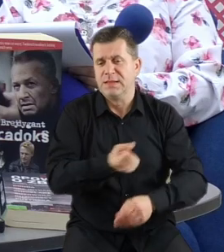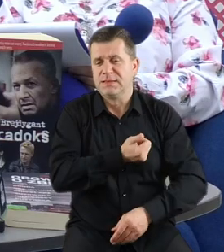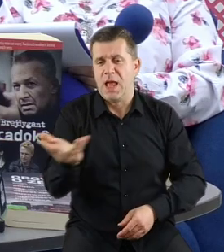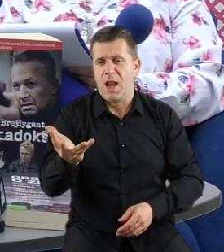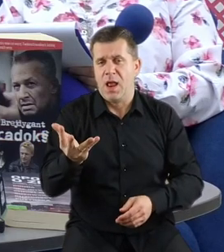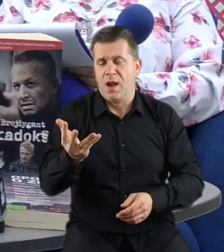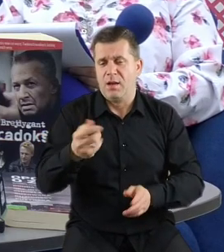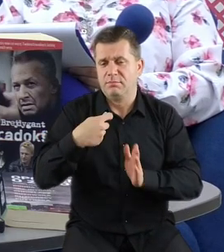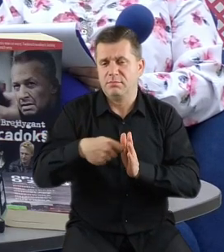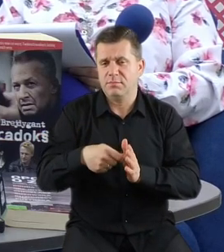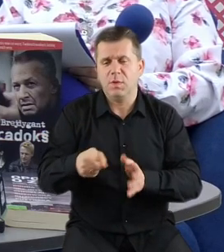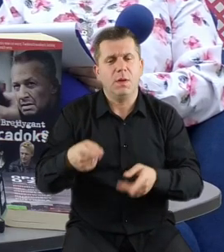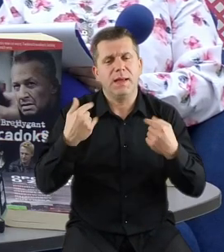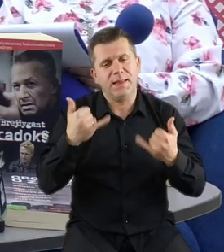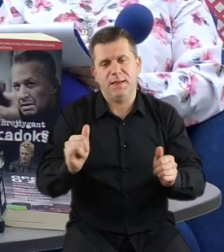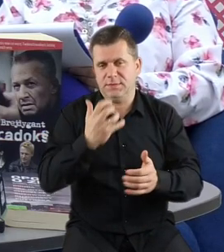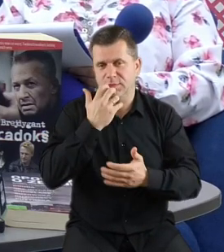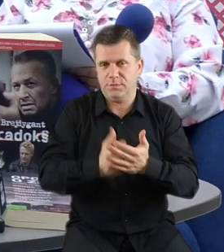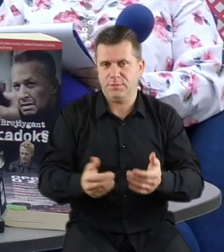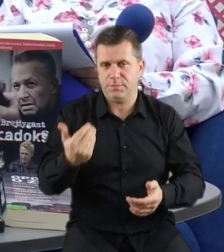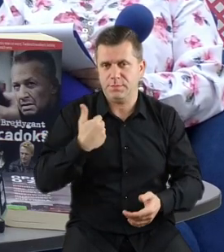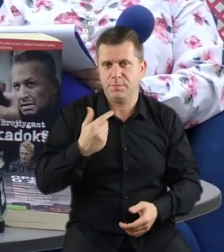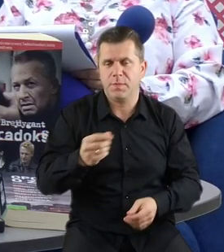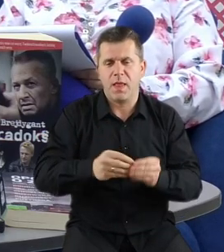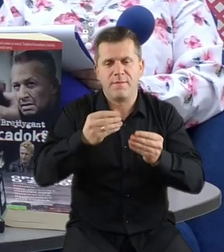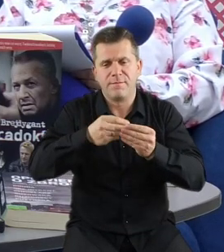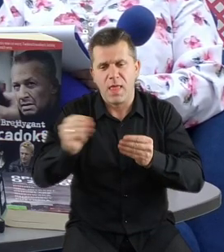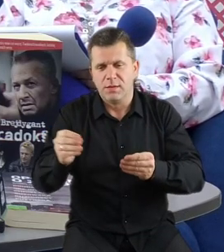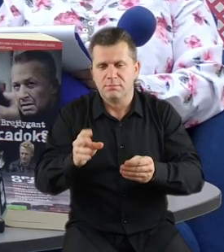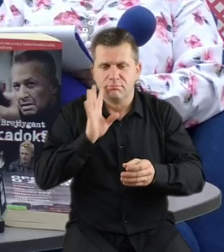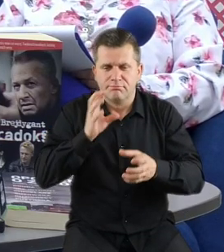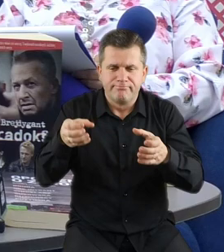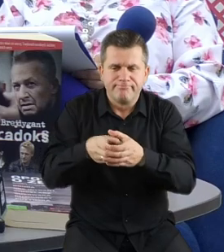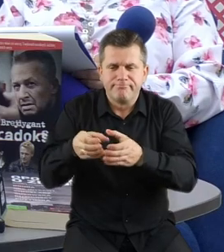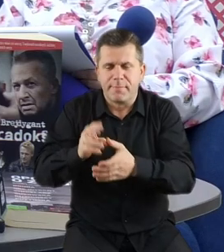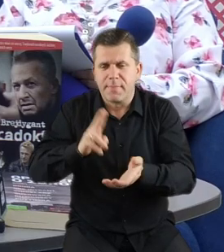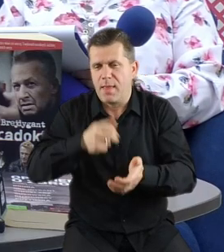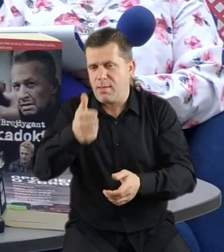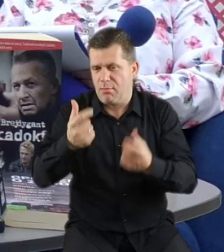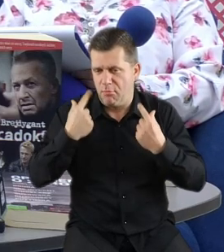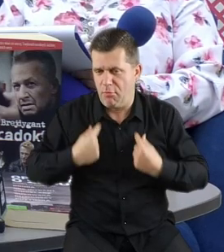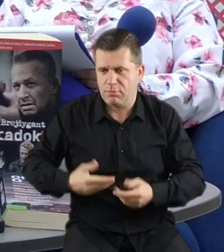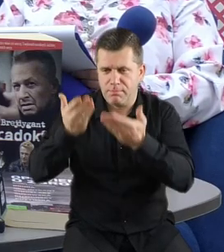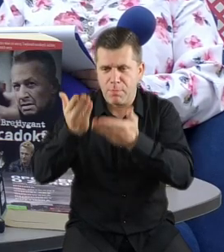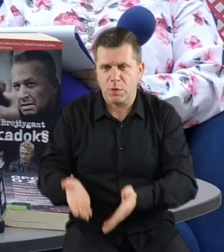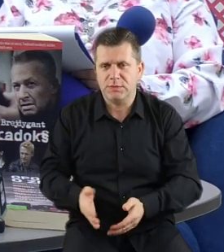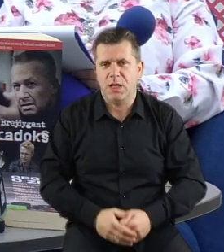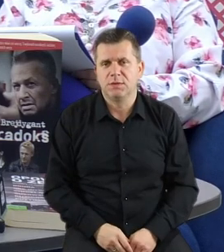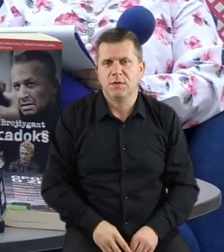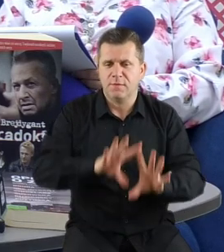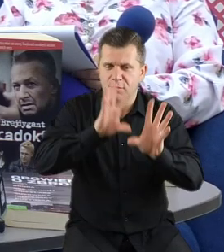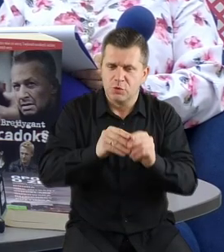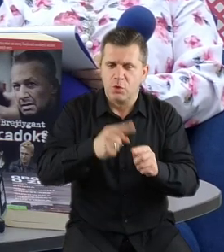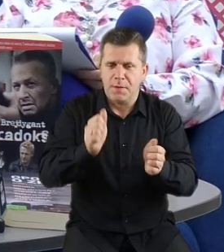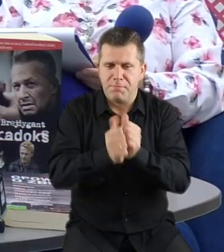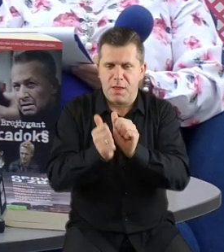serialu zresztą to nie zostało tak wykorzystane, są dużo większe zbitki na jedną postać, no w ogóle